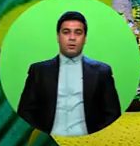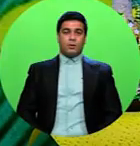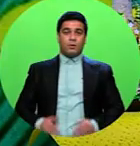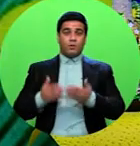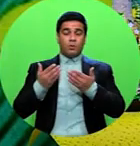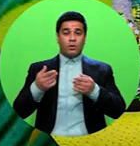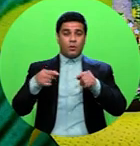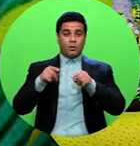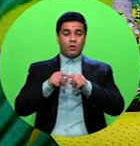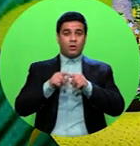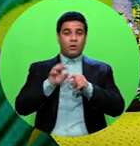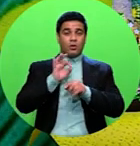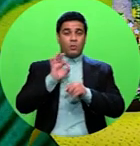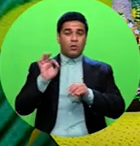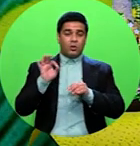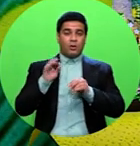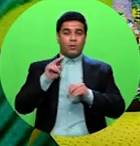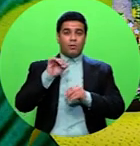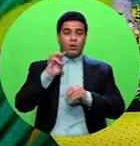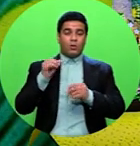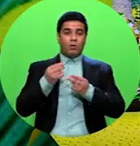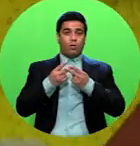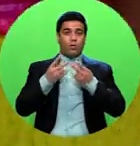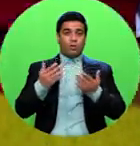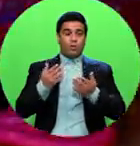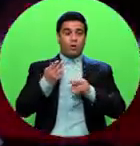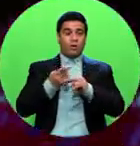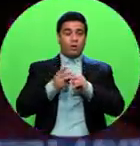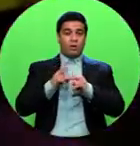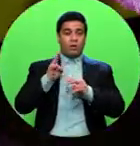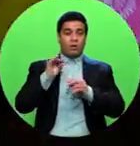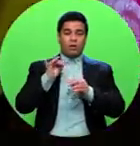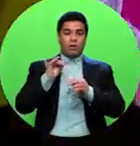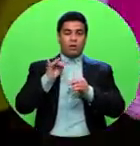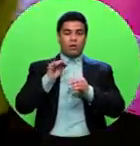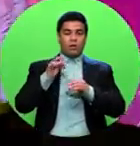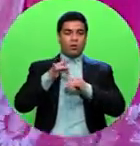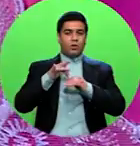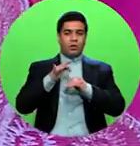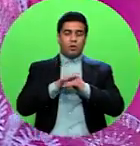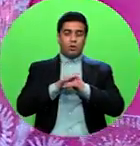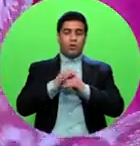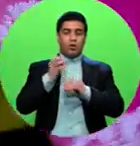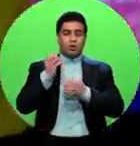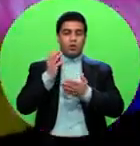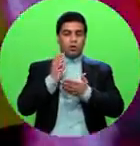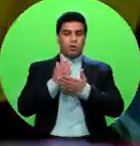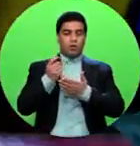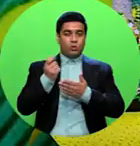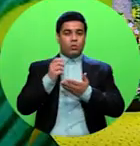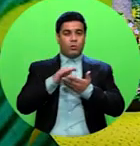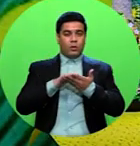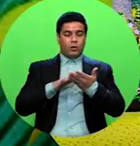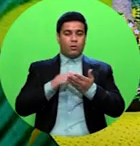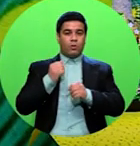Вот такое замечательное панно у нас получается, но, ребята, это еще не окончательный вариант. Мы